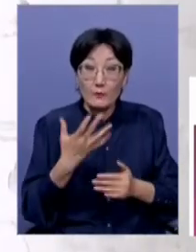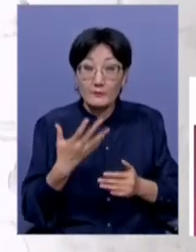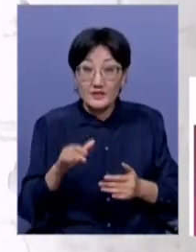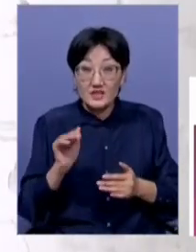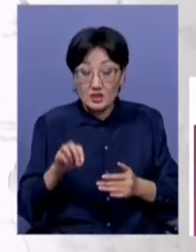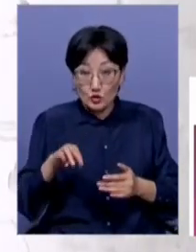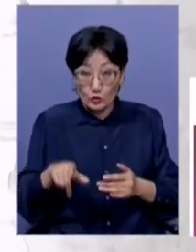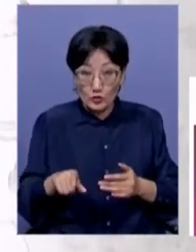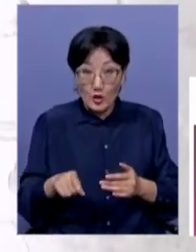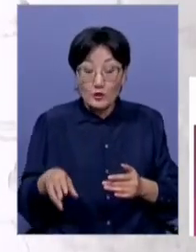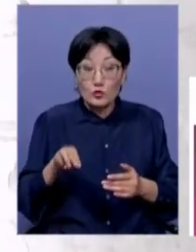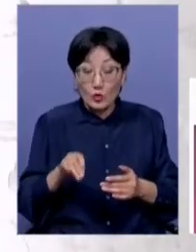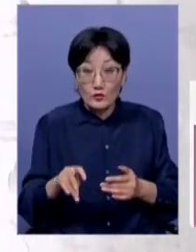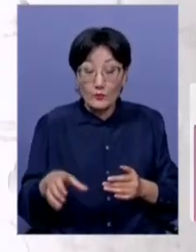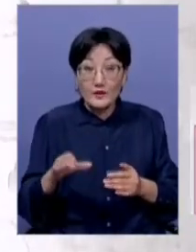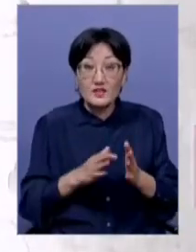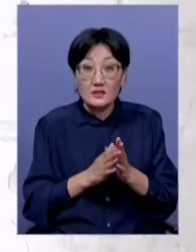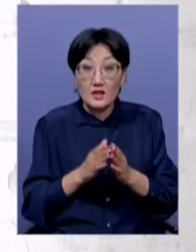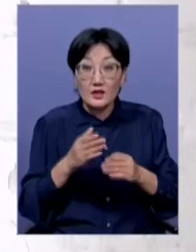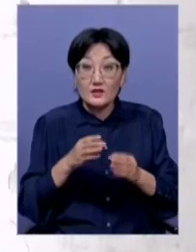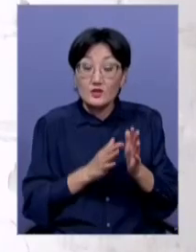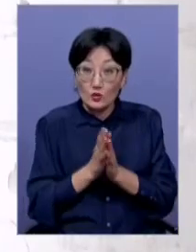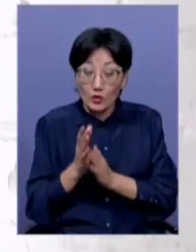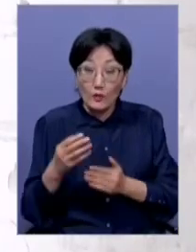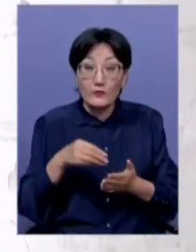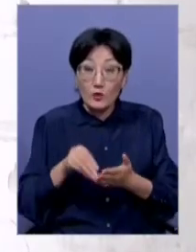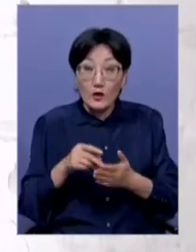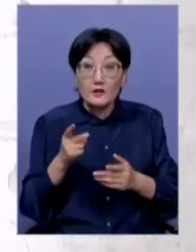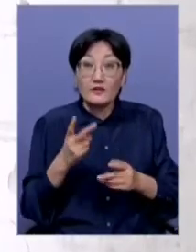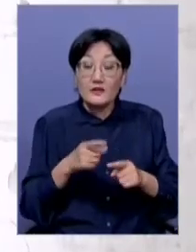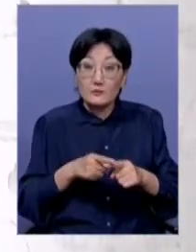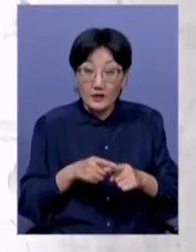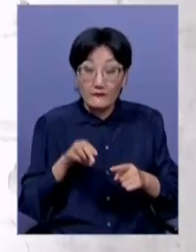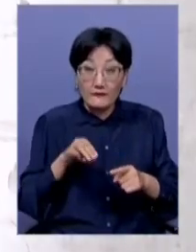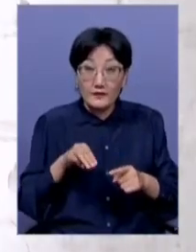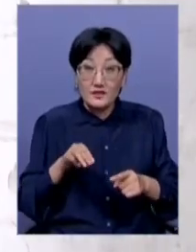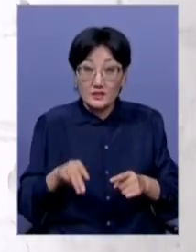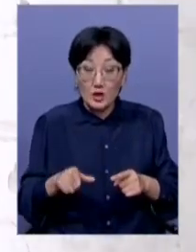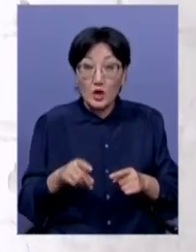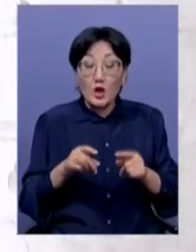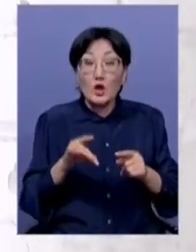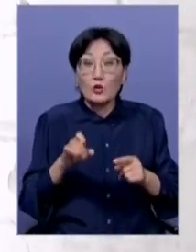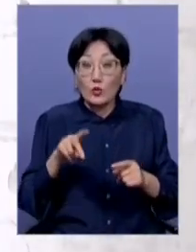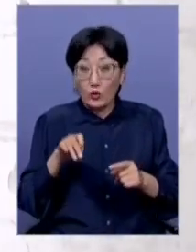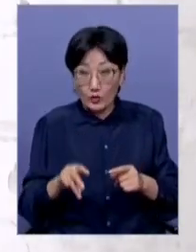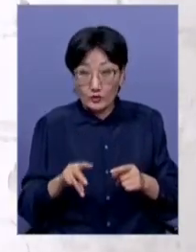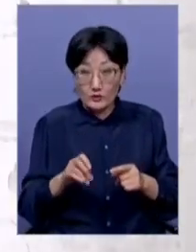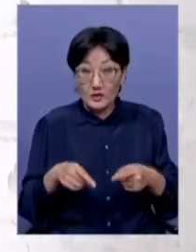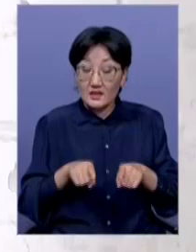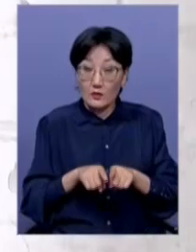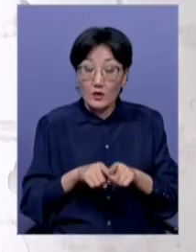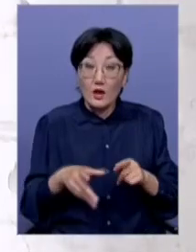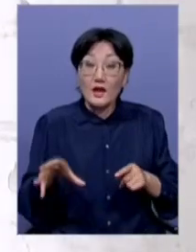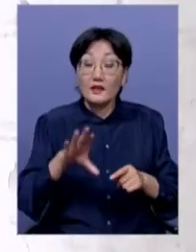тонн. Солому купили по 2,5, да, и рулонами, и такими там. Вот. А